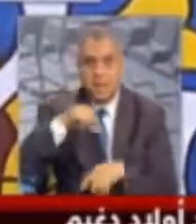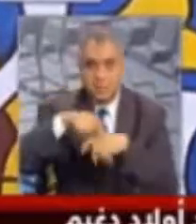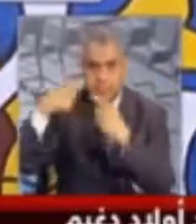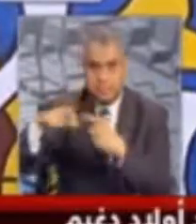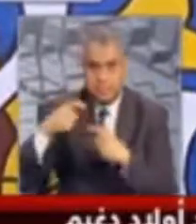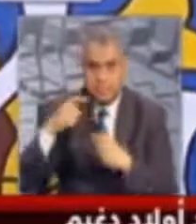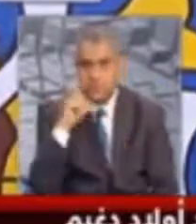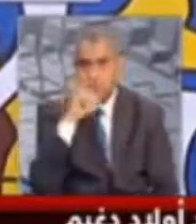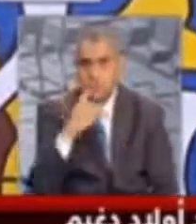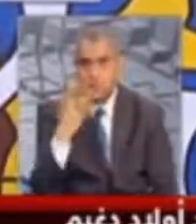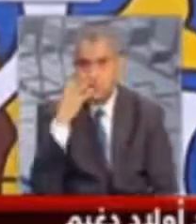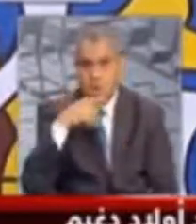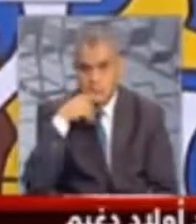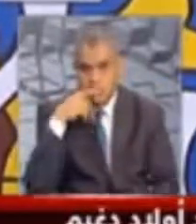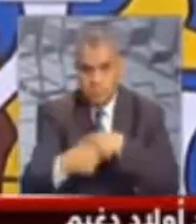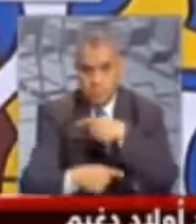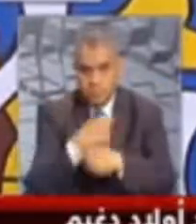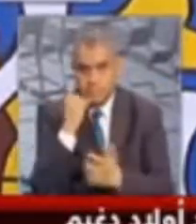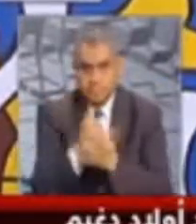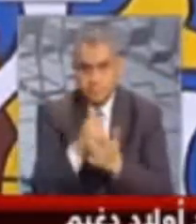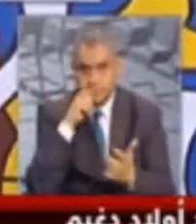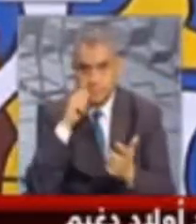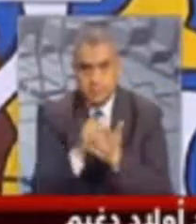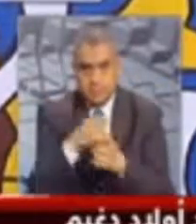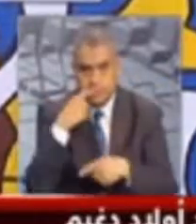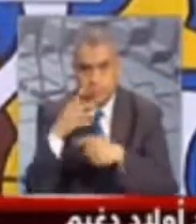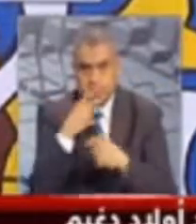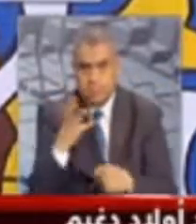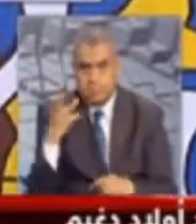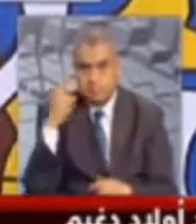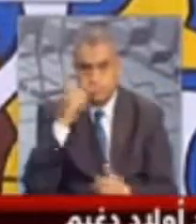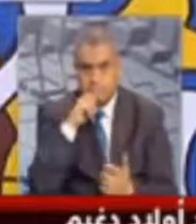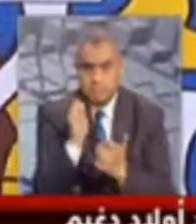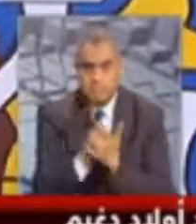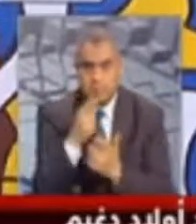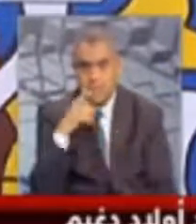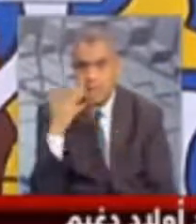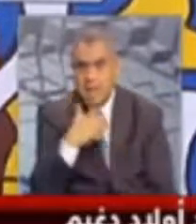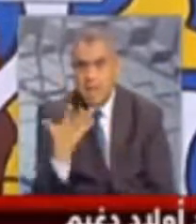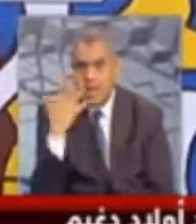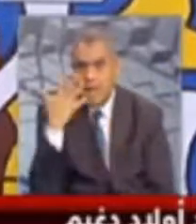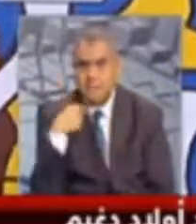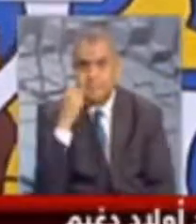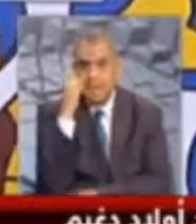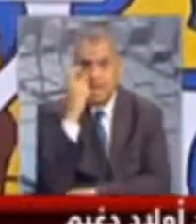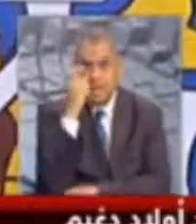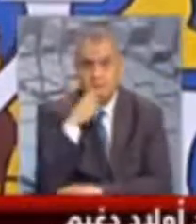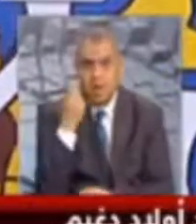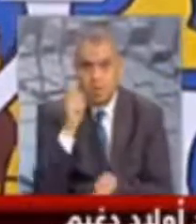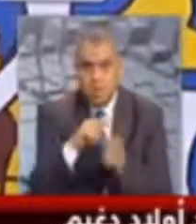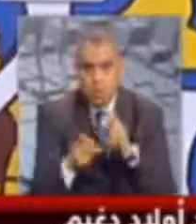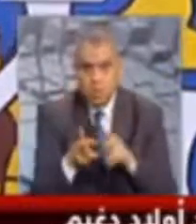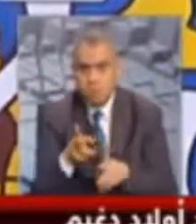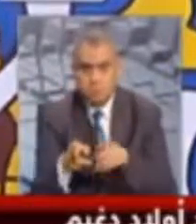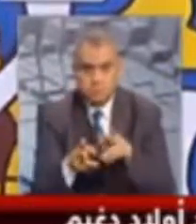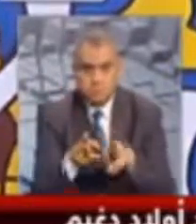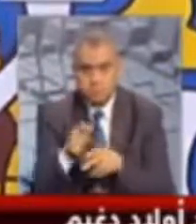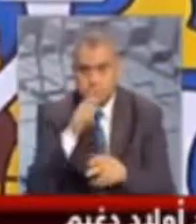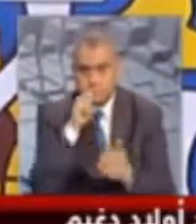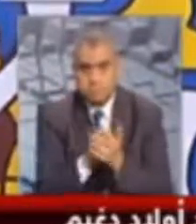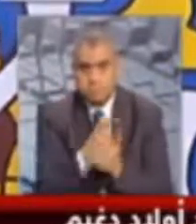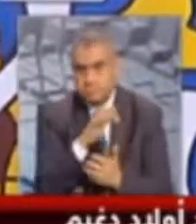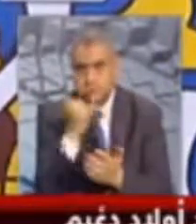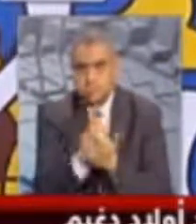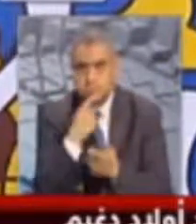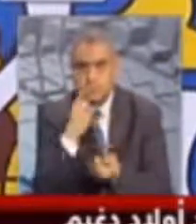أقل من 4 أشهر، الحقيقة بما يزيد على معدل 5 مساجد يوميا، بمعدل 5.5 مساجد